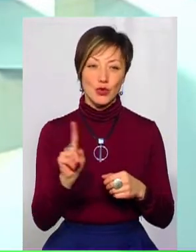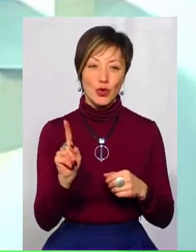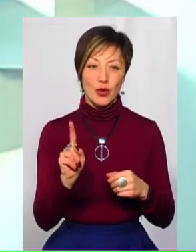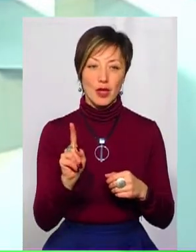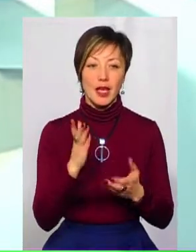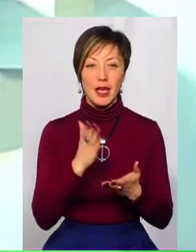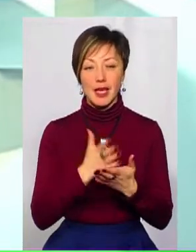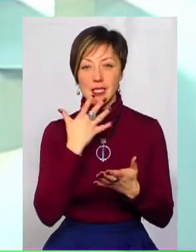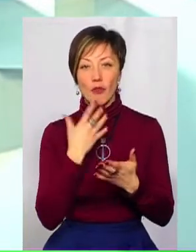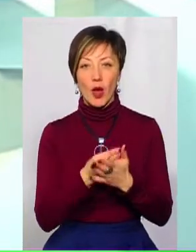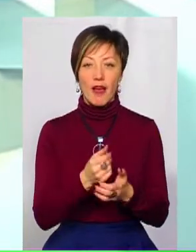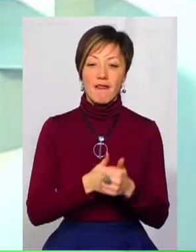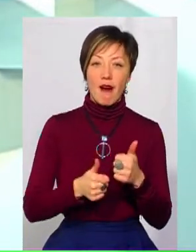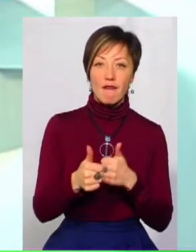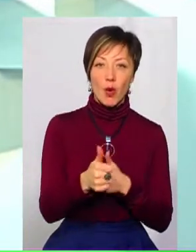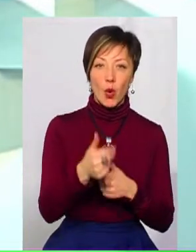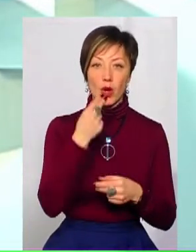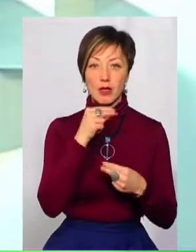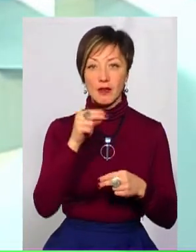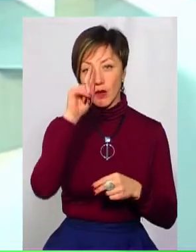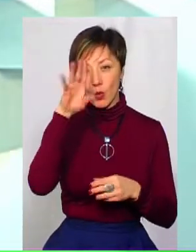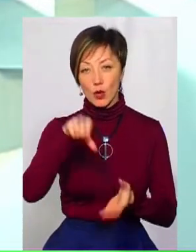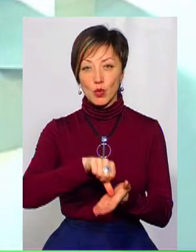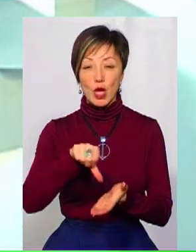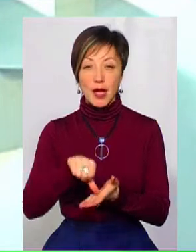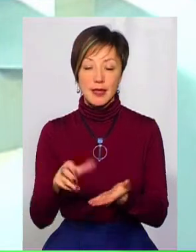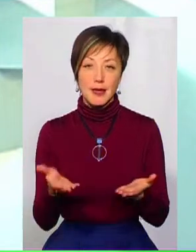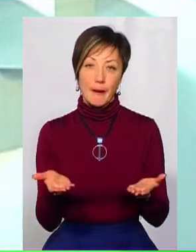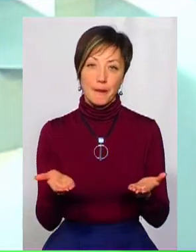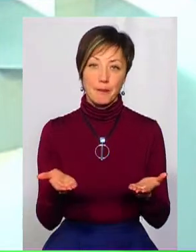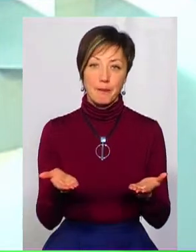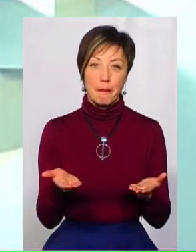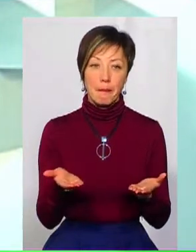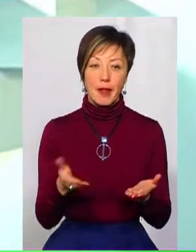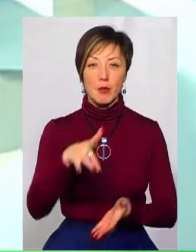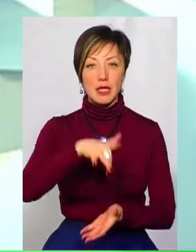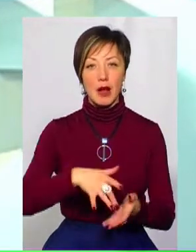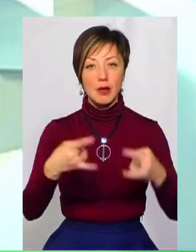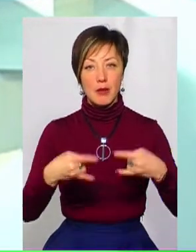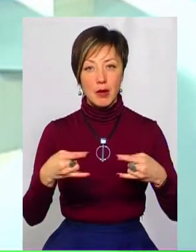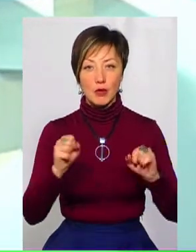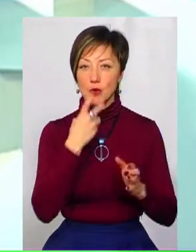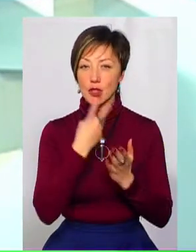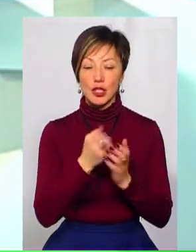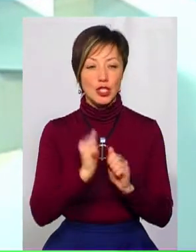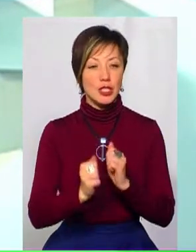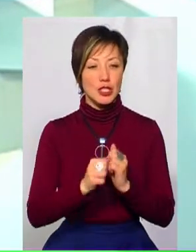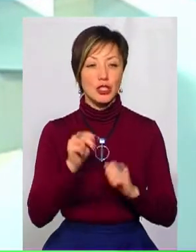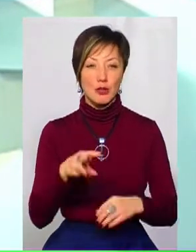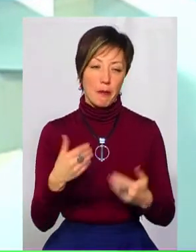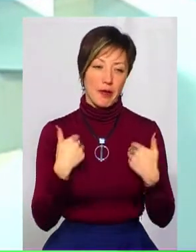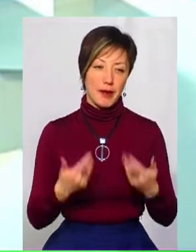є свої так, фаворити, претенденти, більш відомі учасники, які там по центральному телебаченню можна побачити частіше, ніж